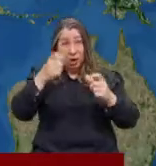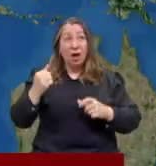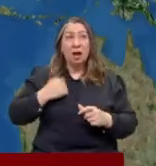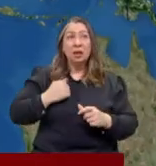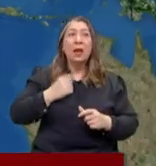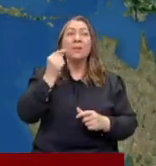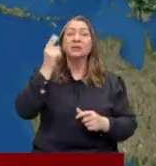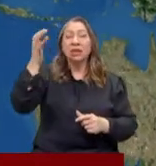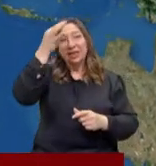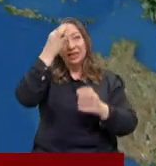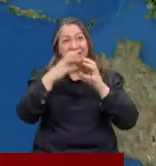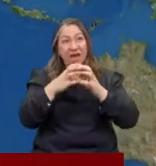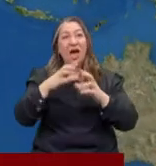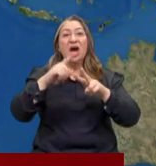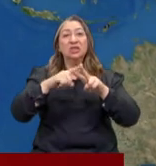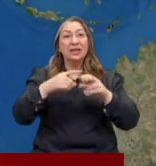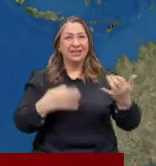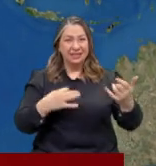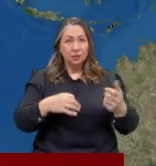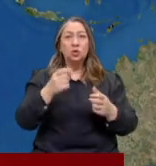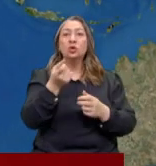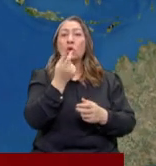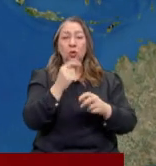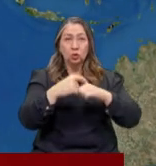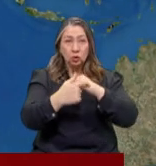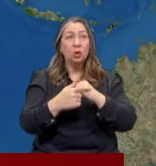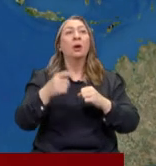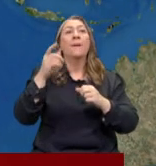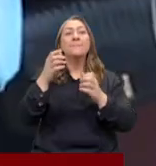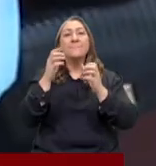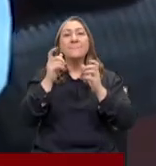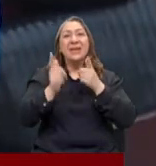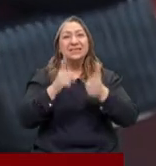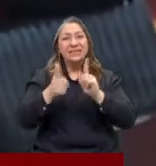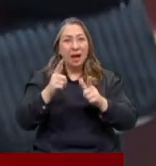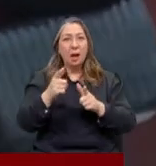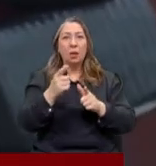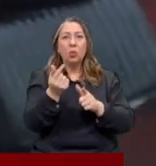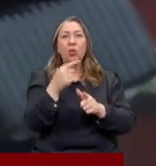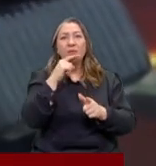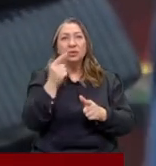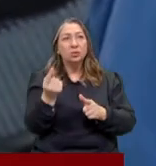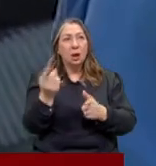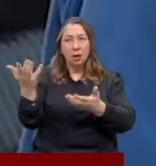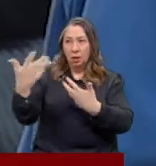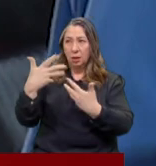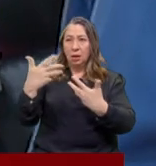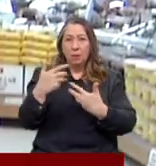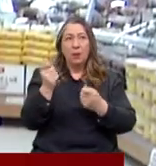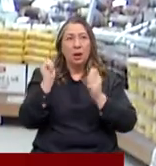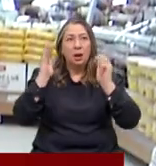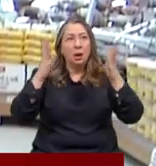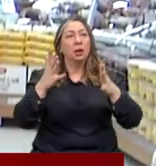Kanada'dan mercimek, Hindistan ve Arjantin'den nohut, Meksika'dansa kuru fasulye ithal ediyor. Dövize bağımlı bu ürünlerin fiyatı günden güne